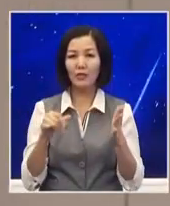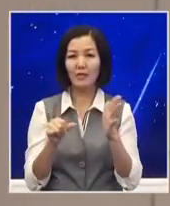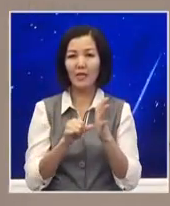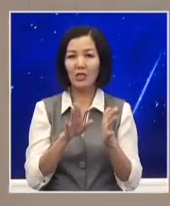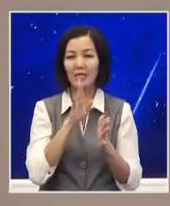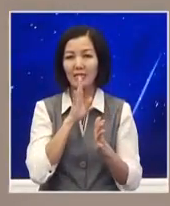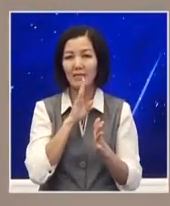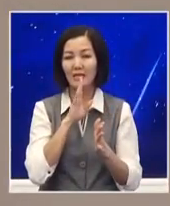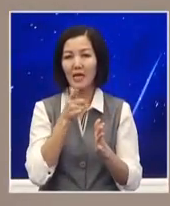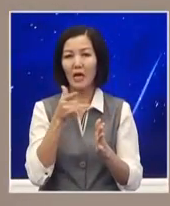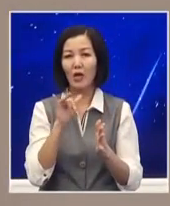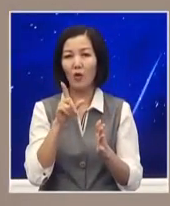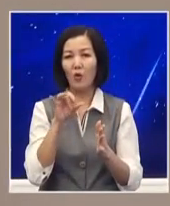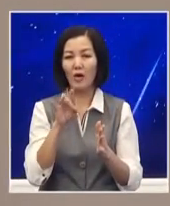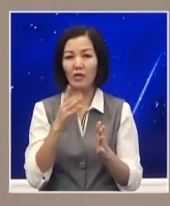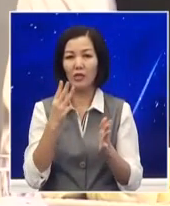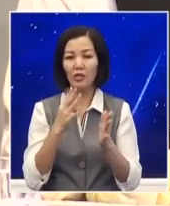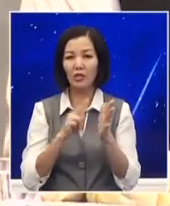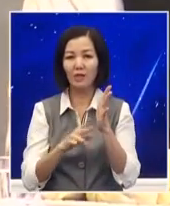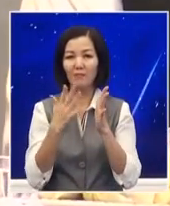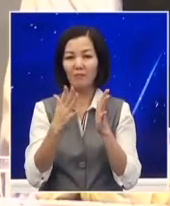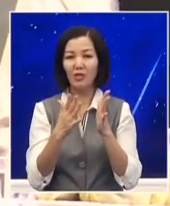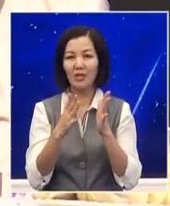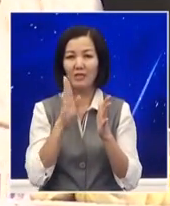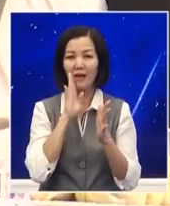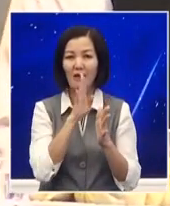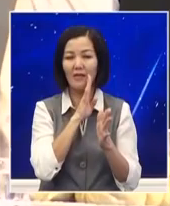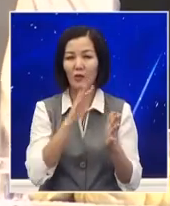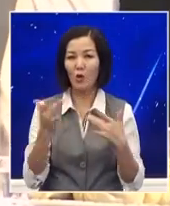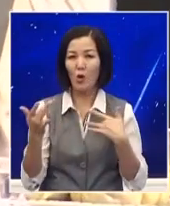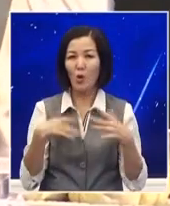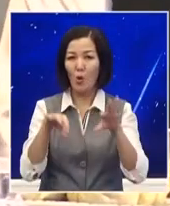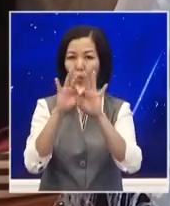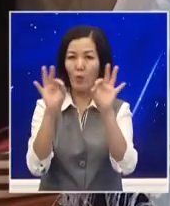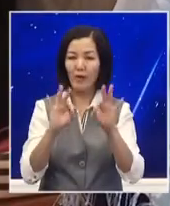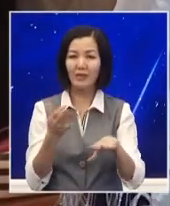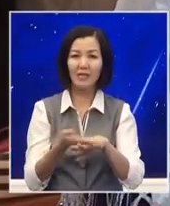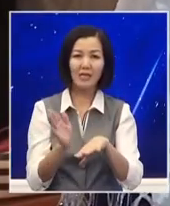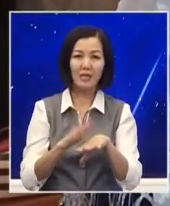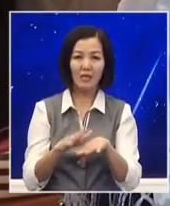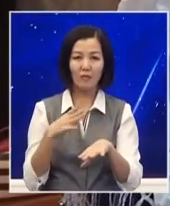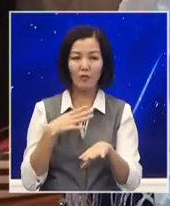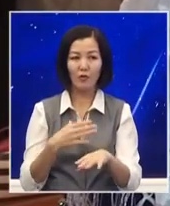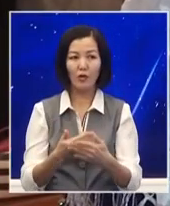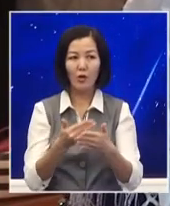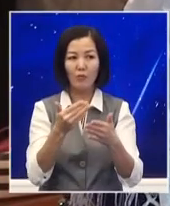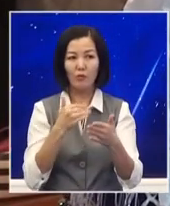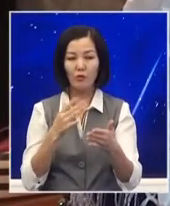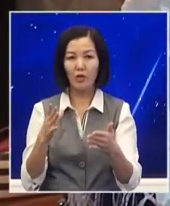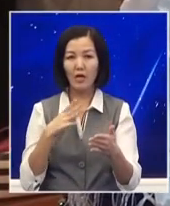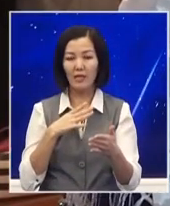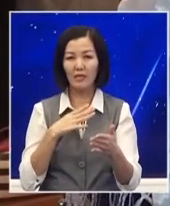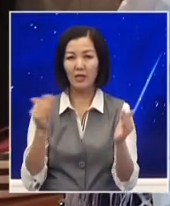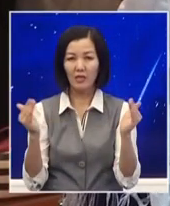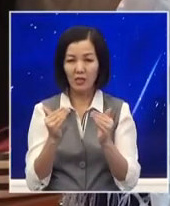Гауһар Айниязова сомдайды. 75 жастағы кейуананың образын алып шығу қиын болғанын айтады. Бізде бұрын қойылымдар қойылды, бірақ